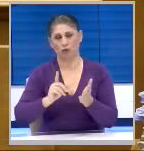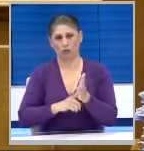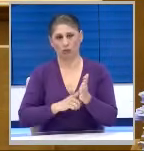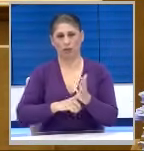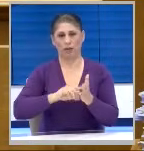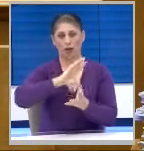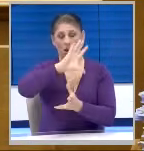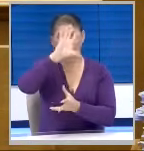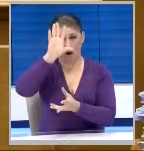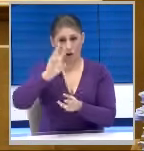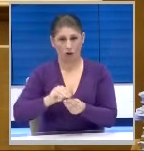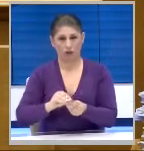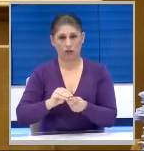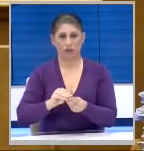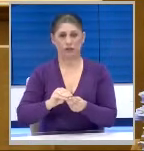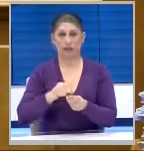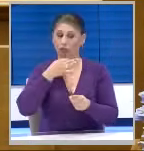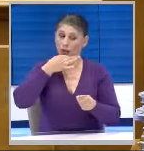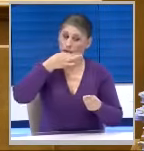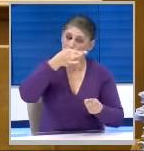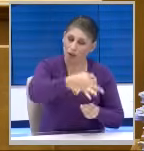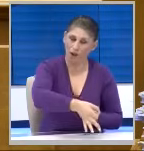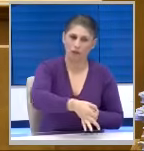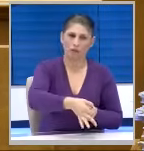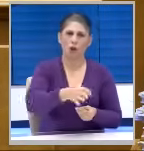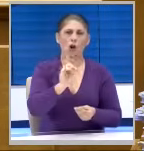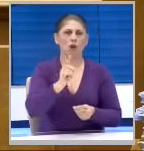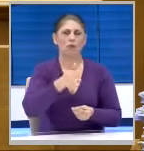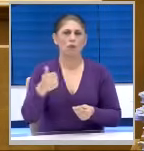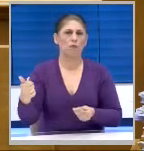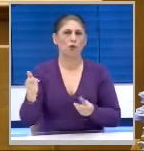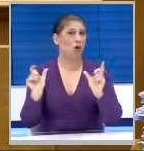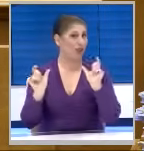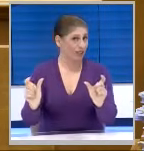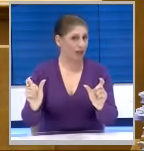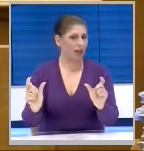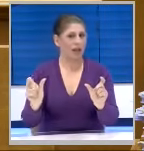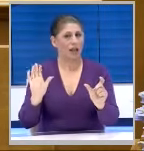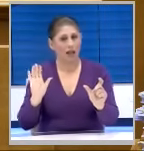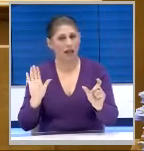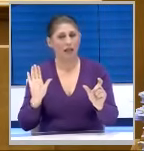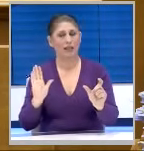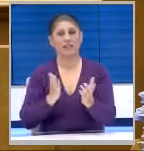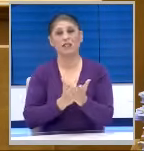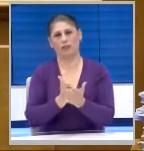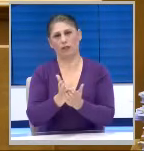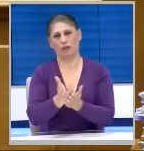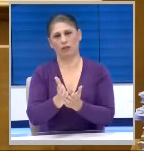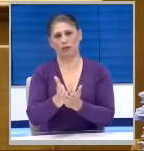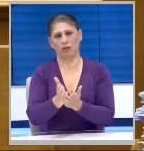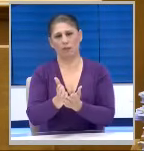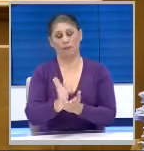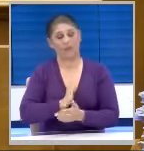όλες τις υπαγορεύσεις όχι μόνο της ασφάλειας αλλά και της ηθικής και